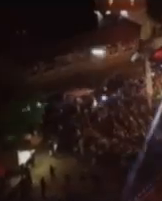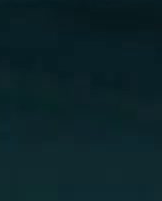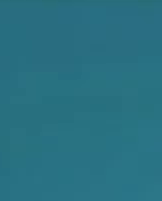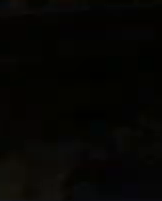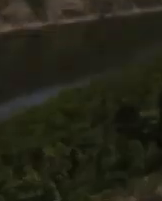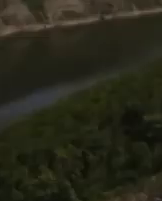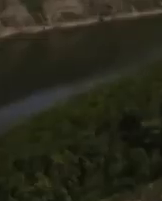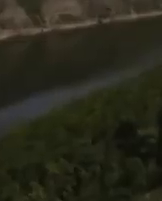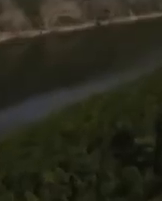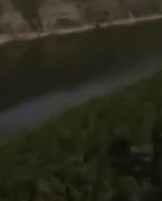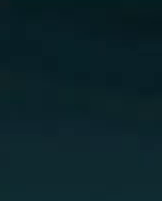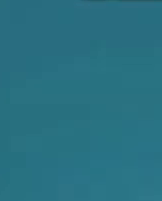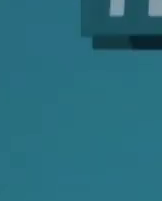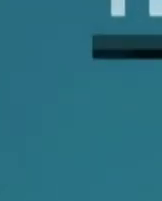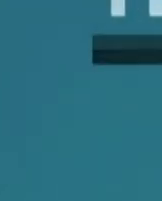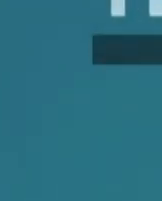Музика